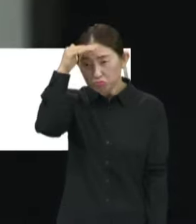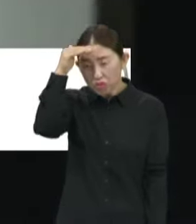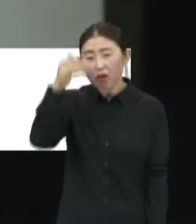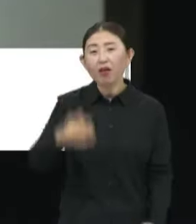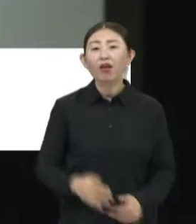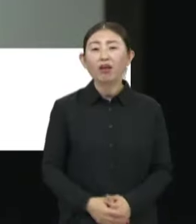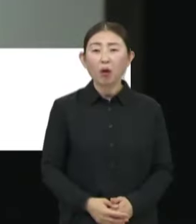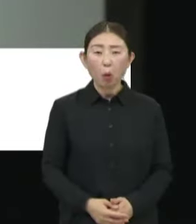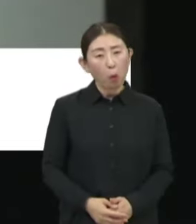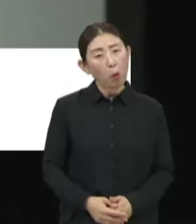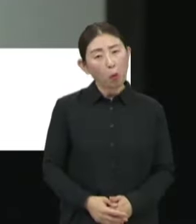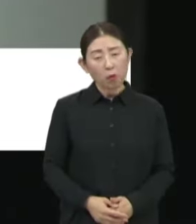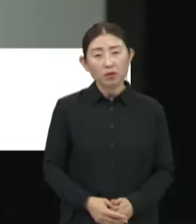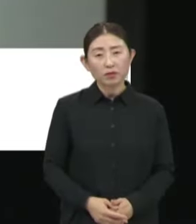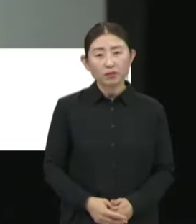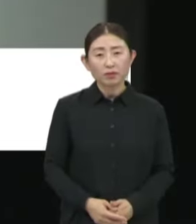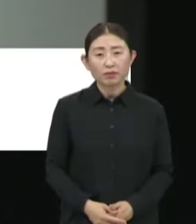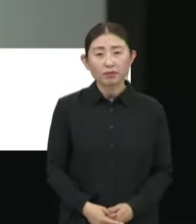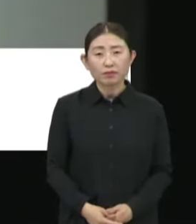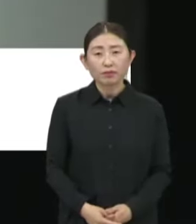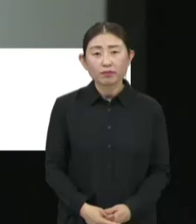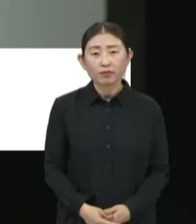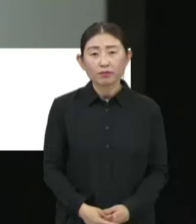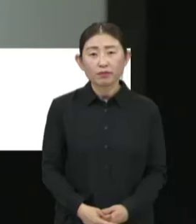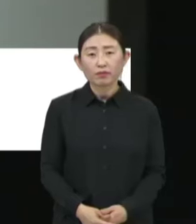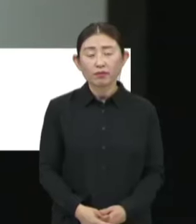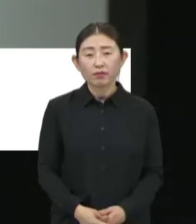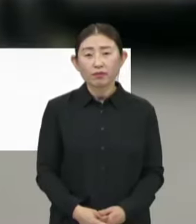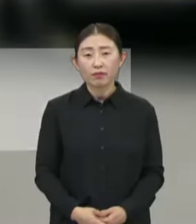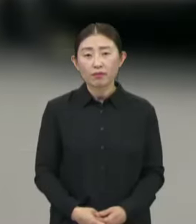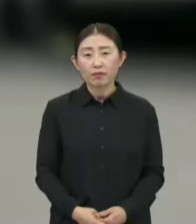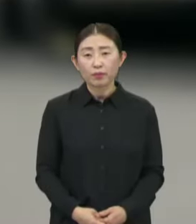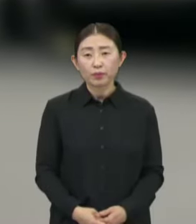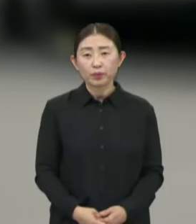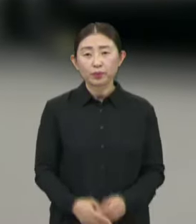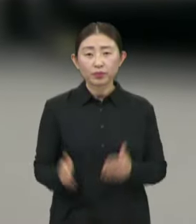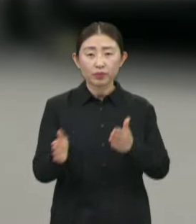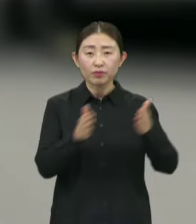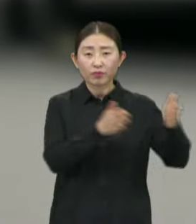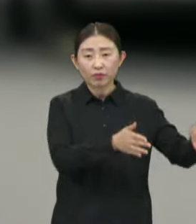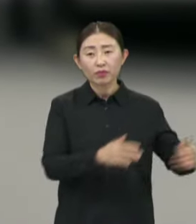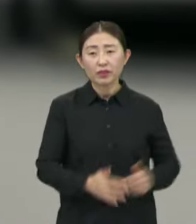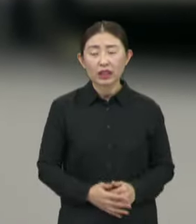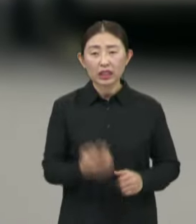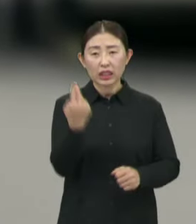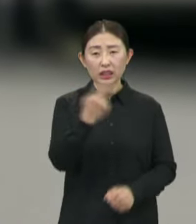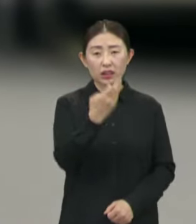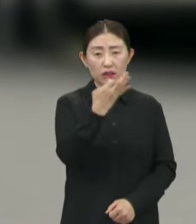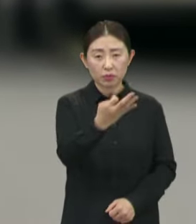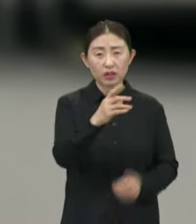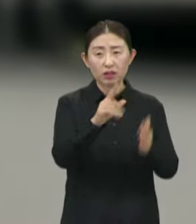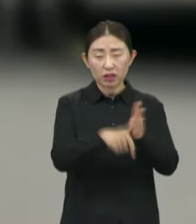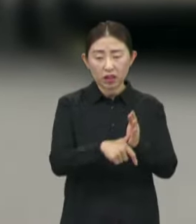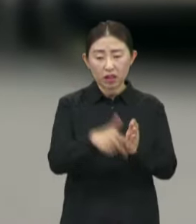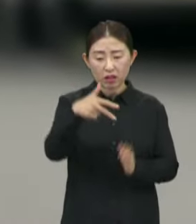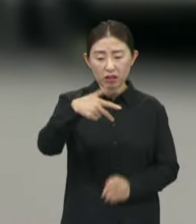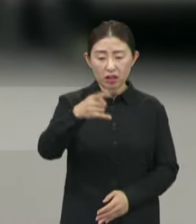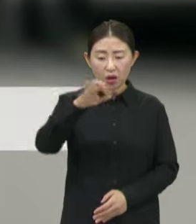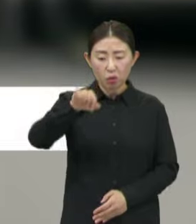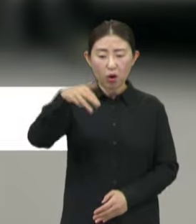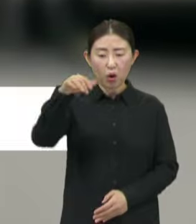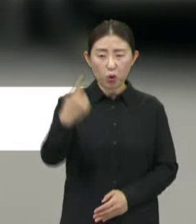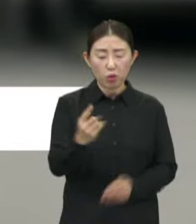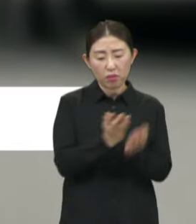들여다보면서 색다른 느낌을 받을 수 있는 전시 공간으로 구성하였습니다. 지난 2014년 일어난 세월호